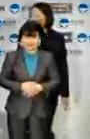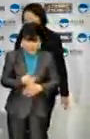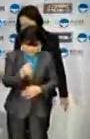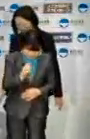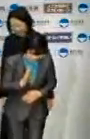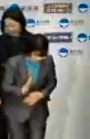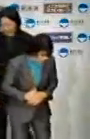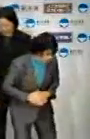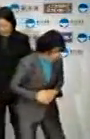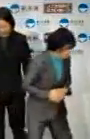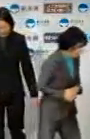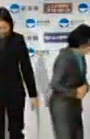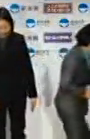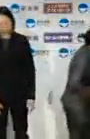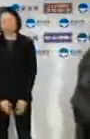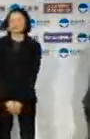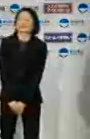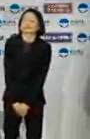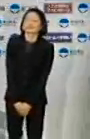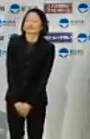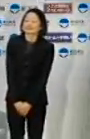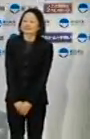失礼しました。